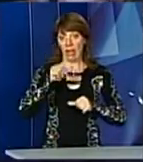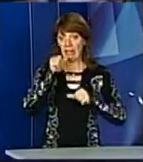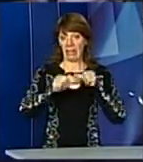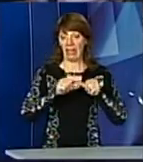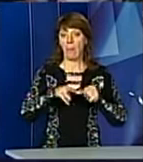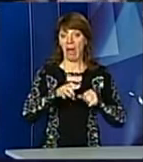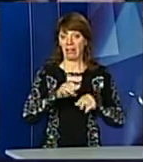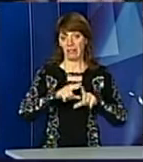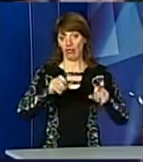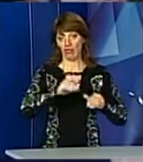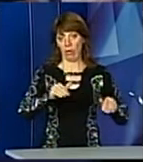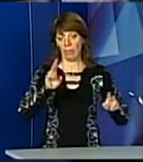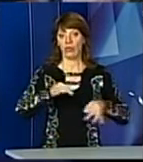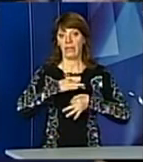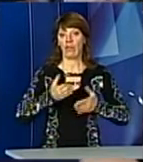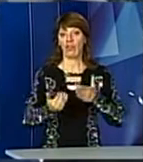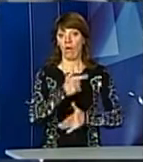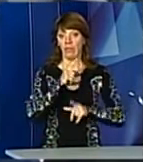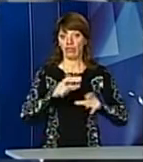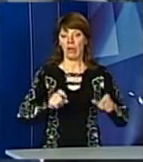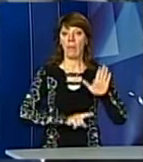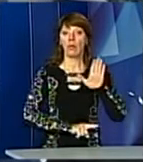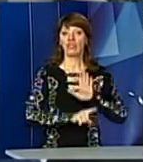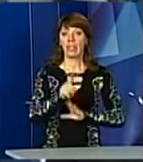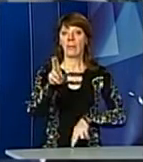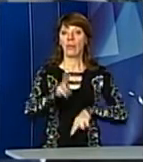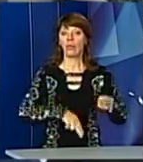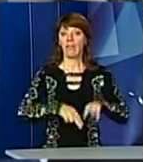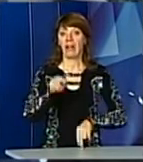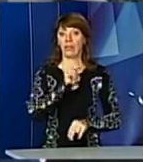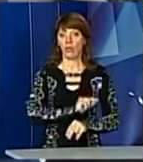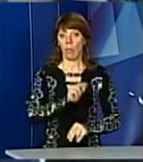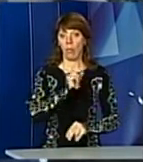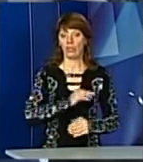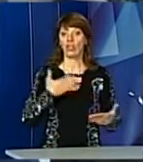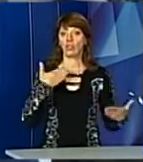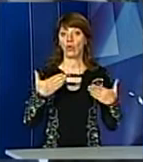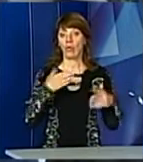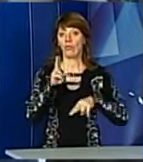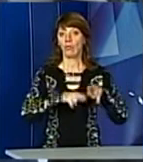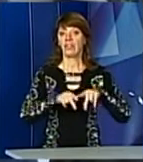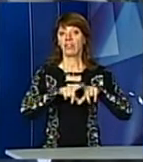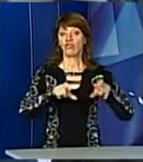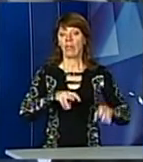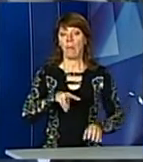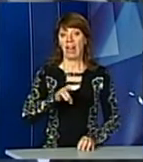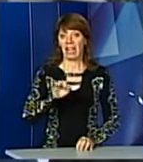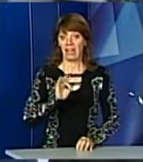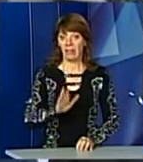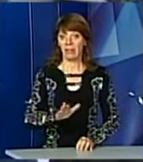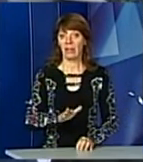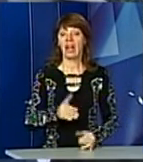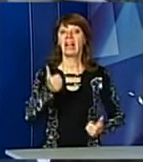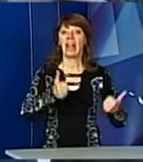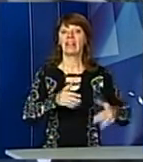малихівські школярі будуть святкувати у новій школі. Ми починаємо будівельні роботи стосовно будівництва школи в Малихові. Тобто